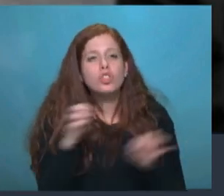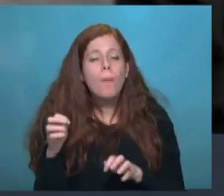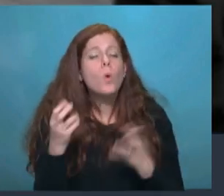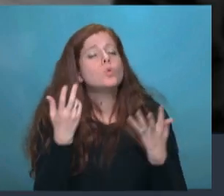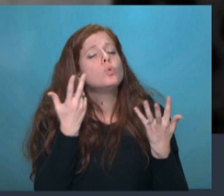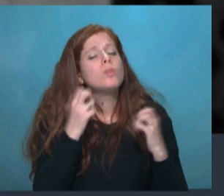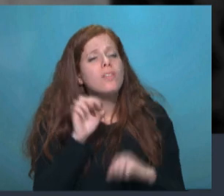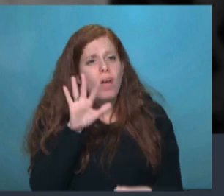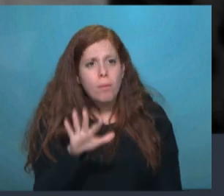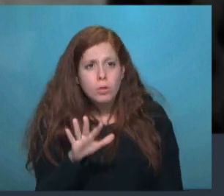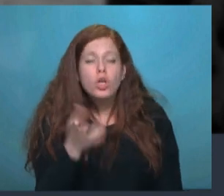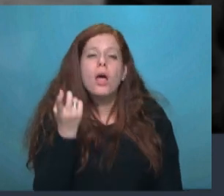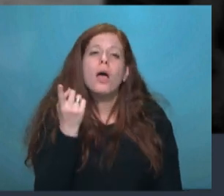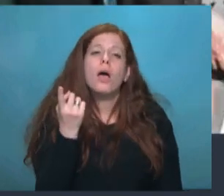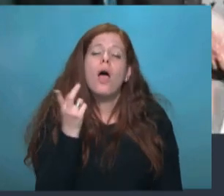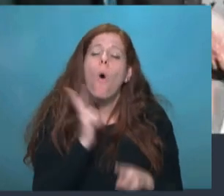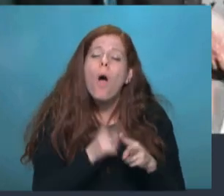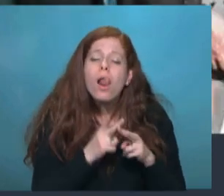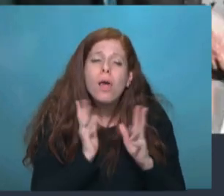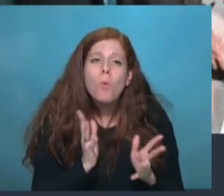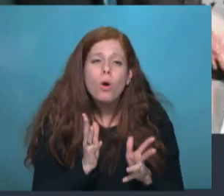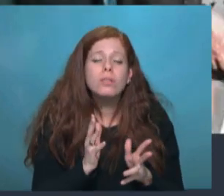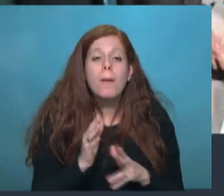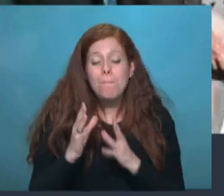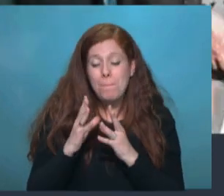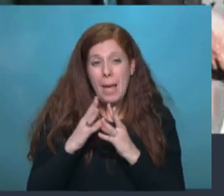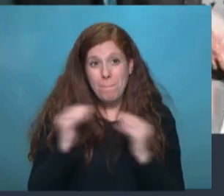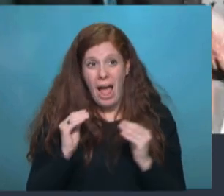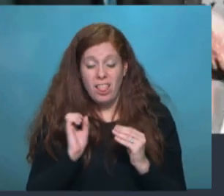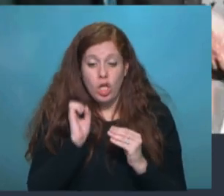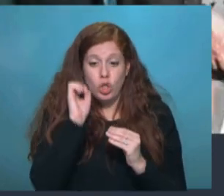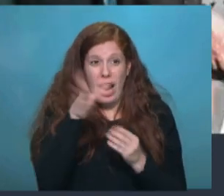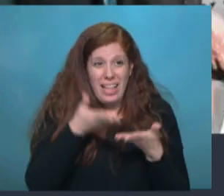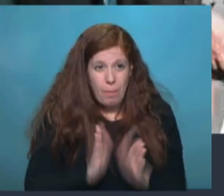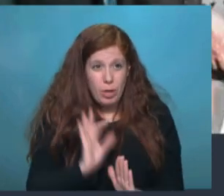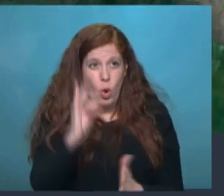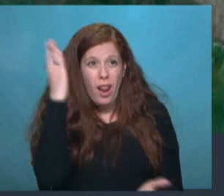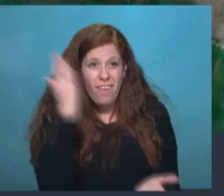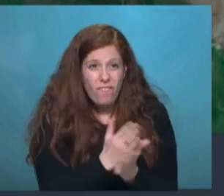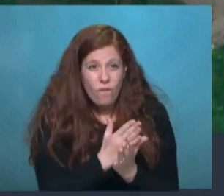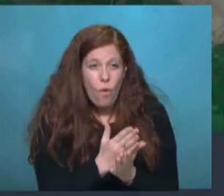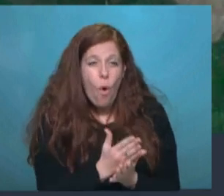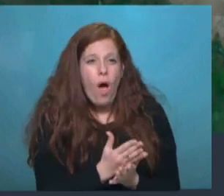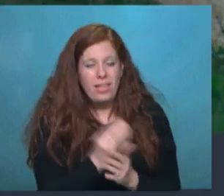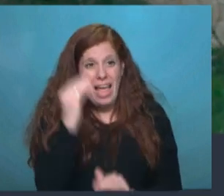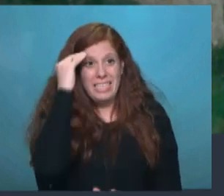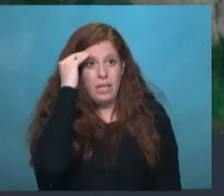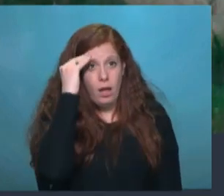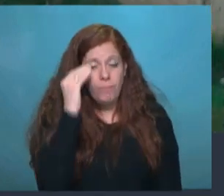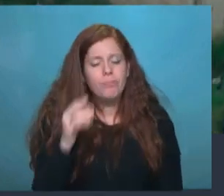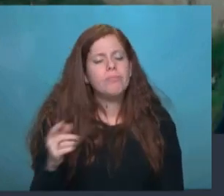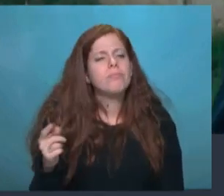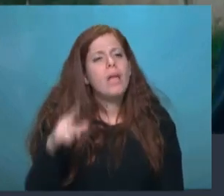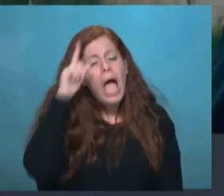בן 85, חולה מאוד, הוא שלח מיפן את בנו לקבוע את שלט ההנצחה בחורשה. אבא שלי אמר לי,